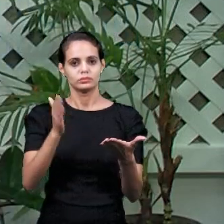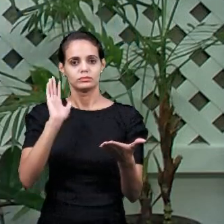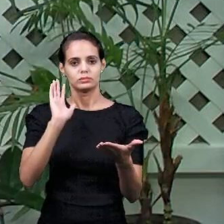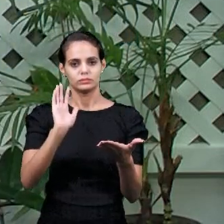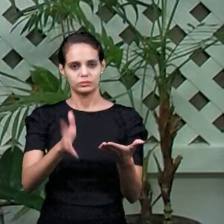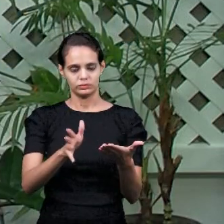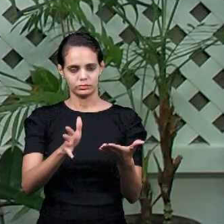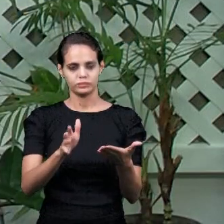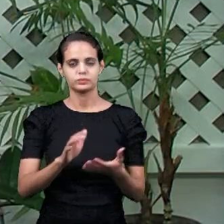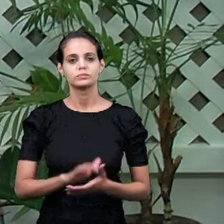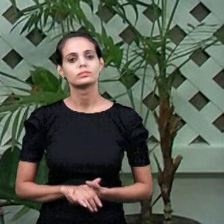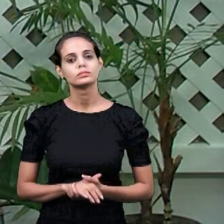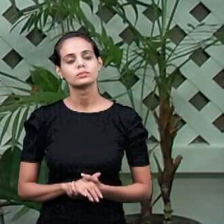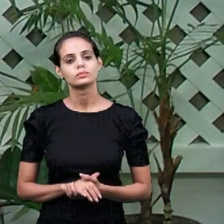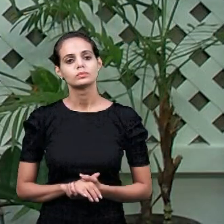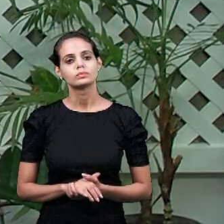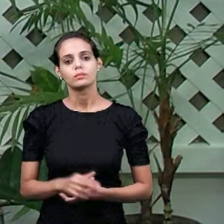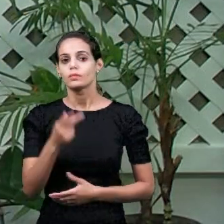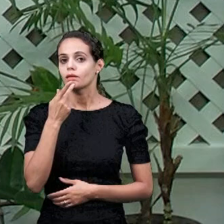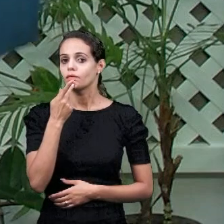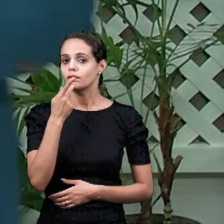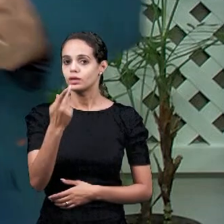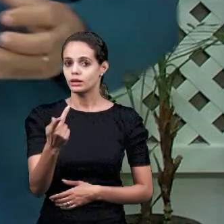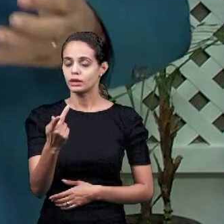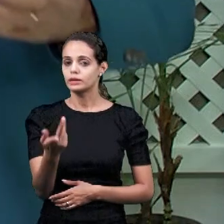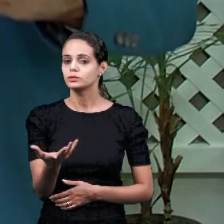cela dans le sens d'évangéliser.